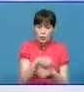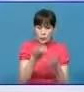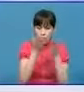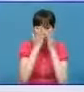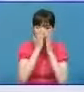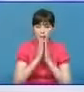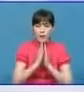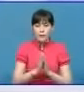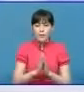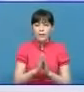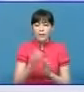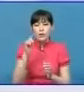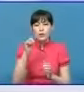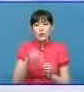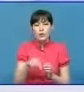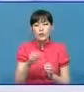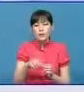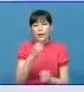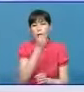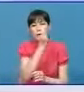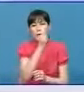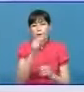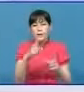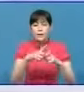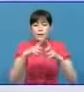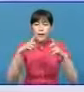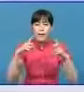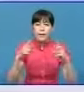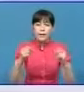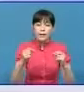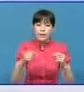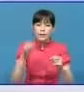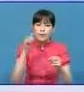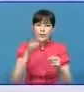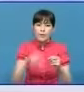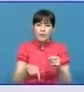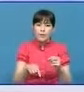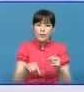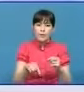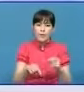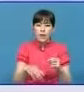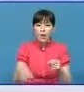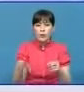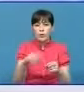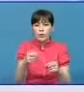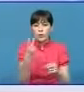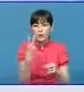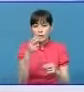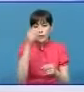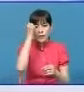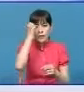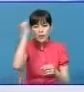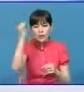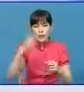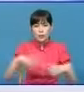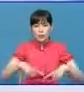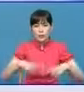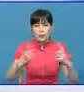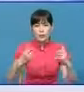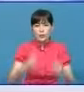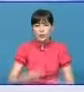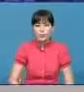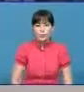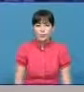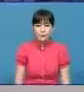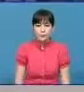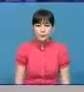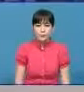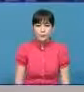бағышталды. Сондай-ақ Жеңіс мектеп гимназиясының алдынан аудандағы екінші ескерткіш бой көтерді.